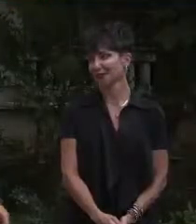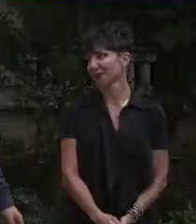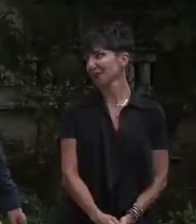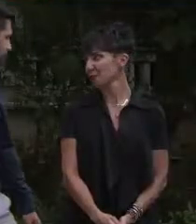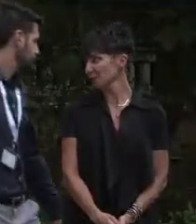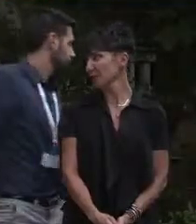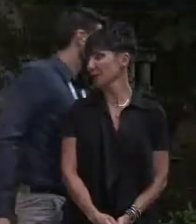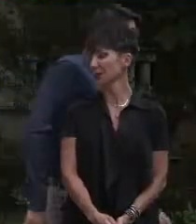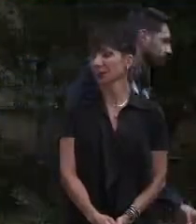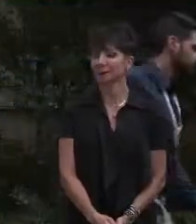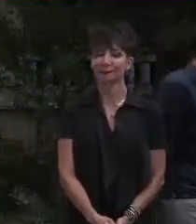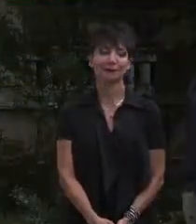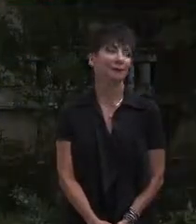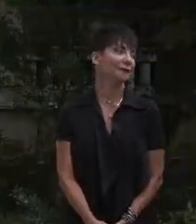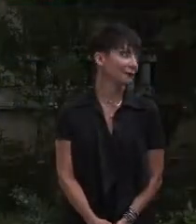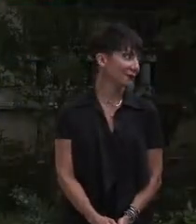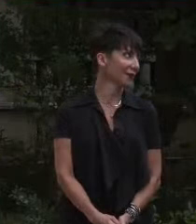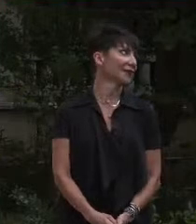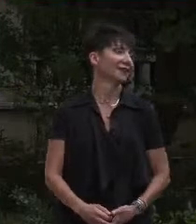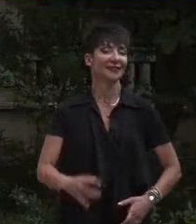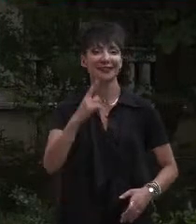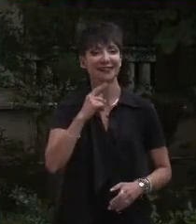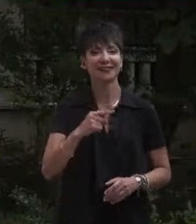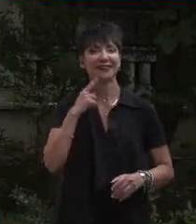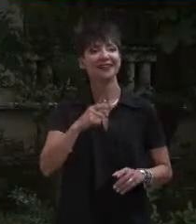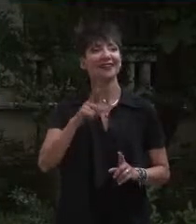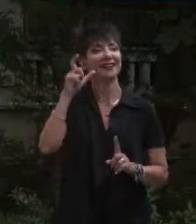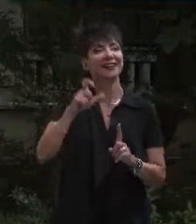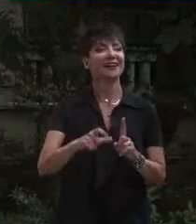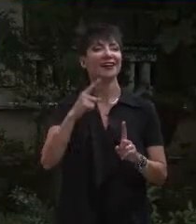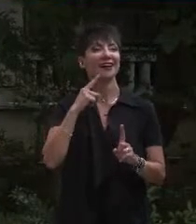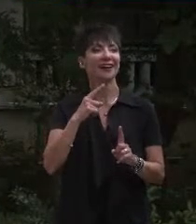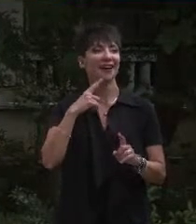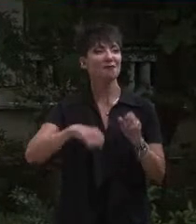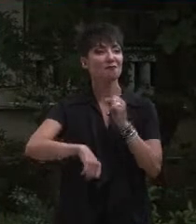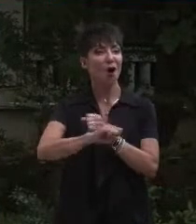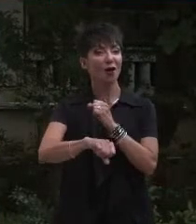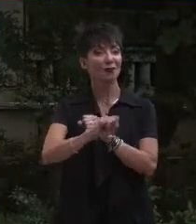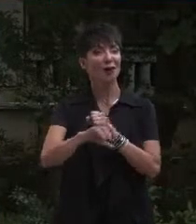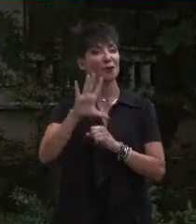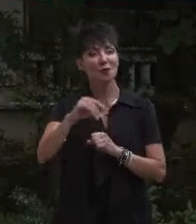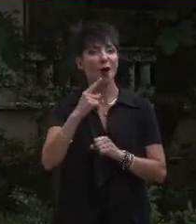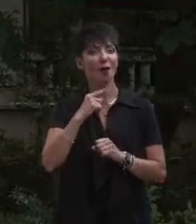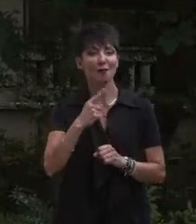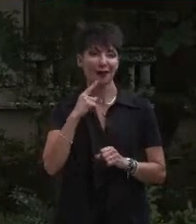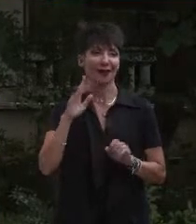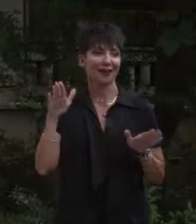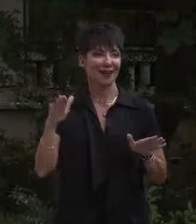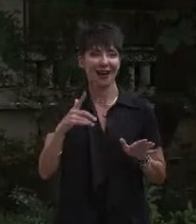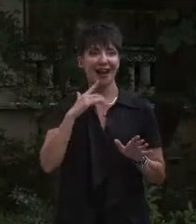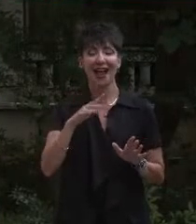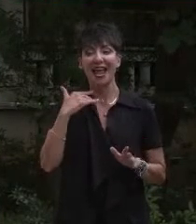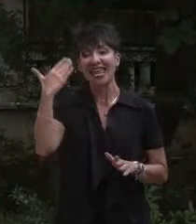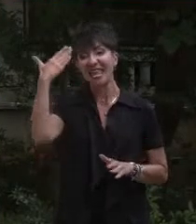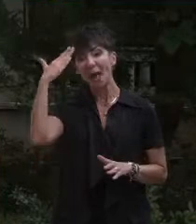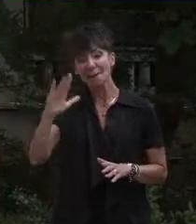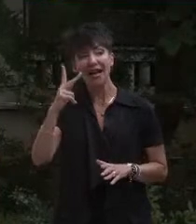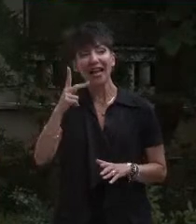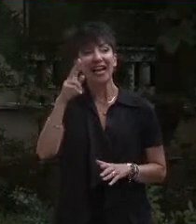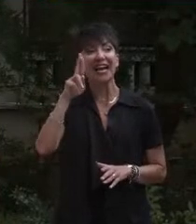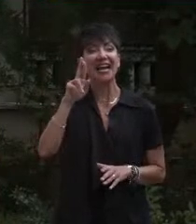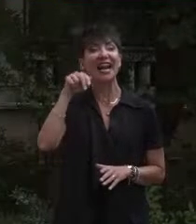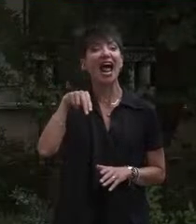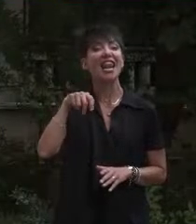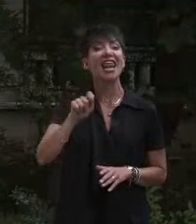Ο κύριος Εδουάρδο Μπρίτο, παίκτης του Ατρομήτου, να παραδώσει και αυτό τον έπαινο στο Γυμνάσιο Κρανιδίου στην Καραΐσκου